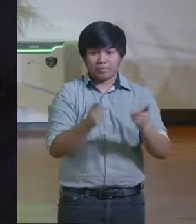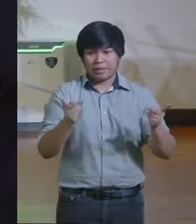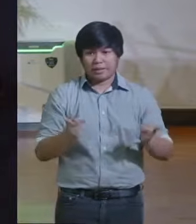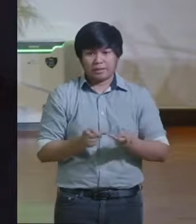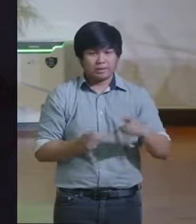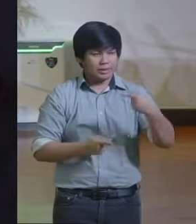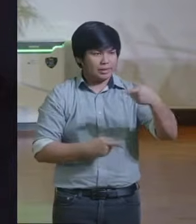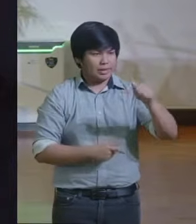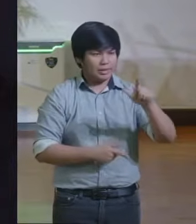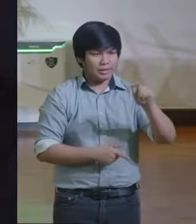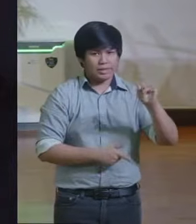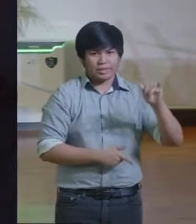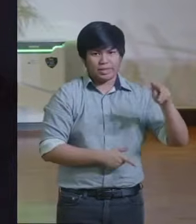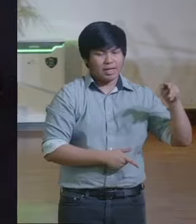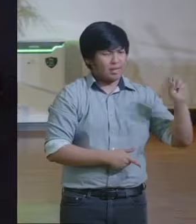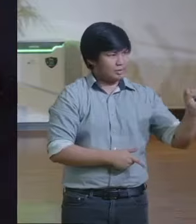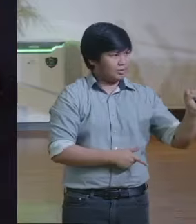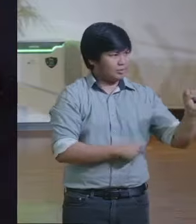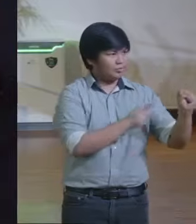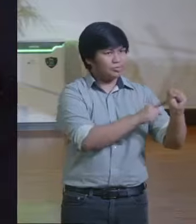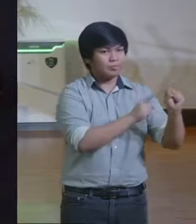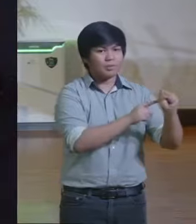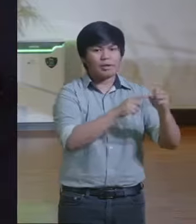Napaka-importante po ng aklat na ito.